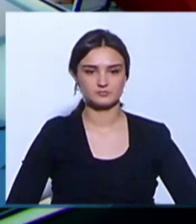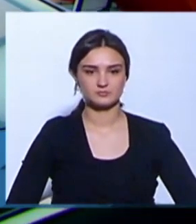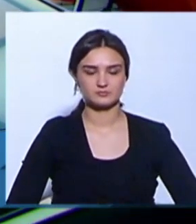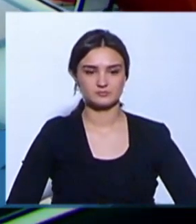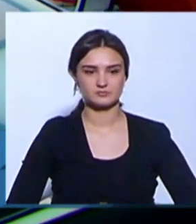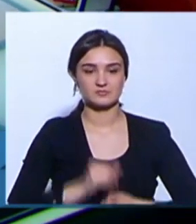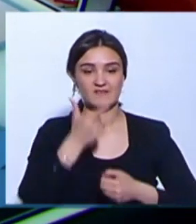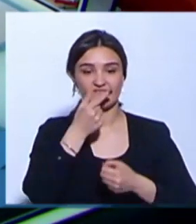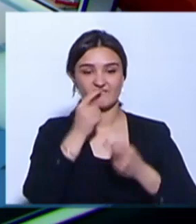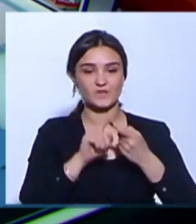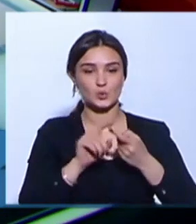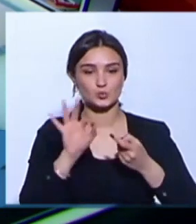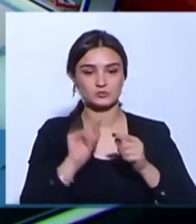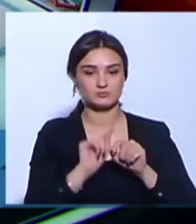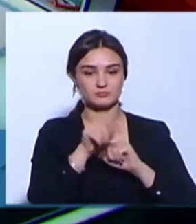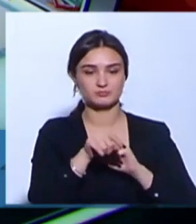ვირუსთან კავშირში?